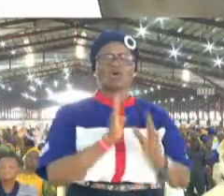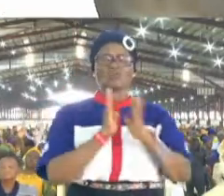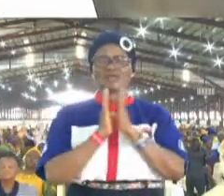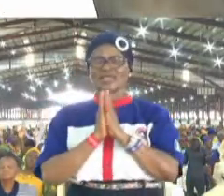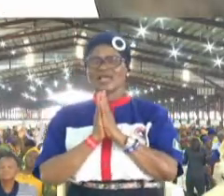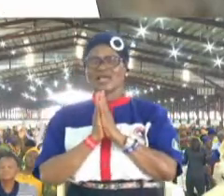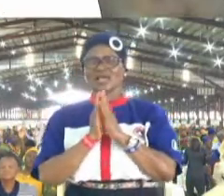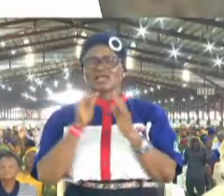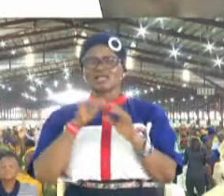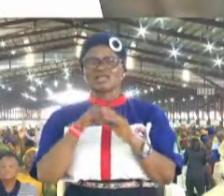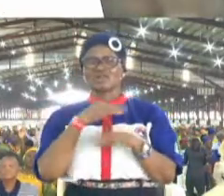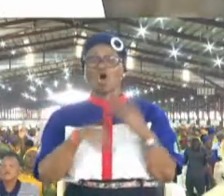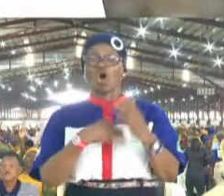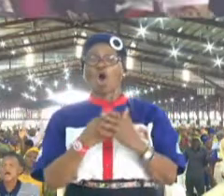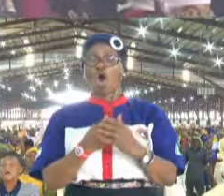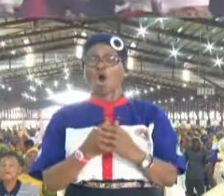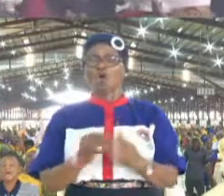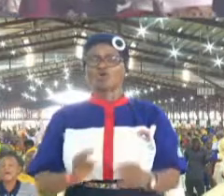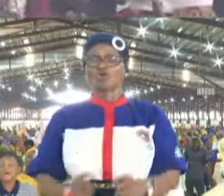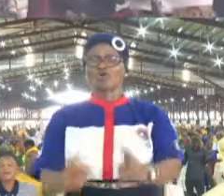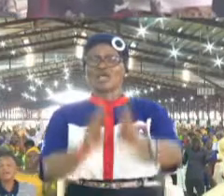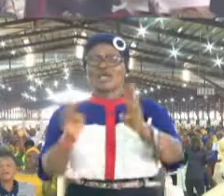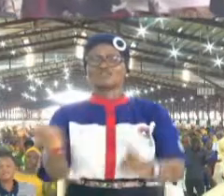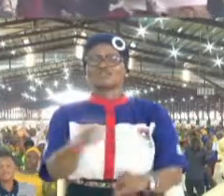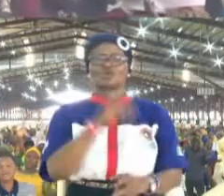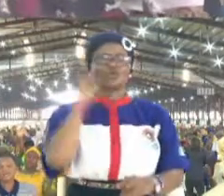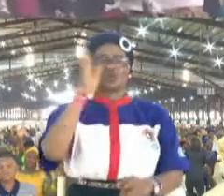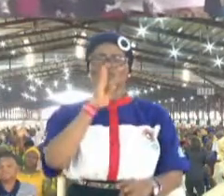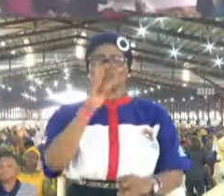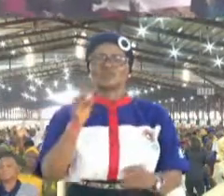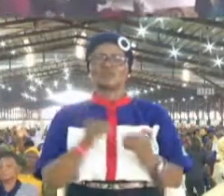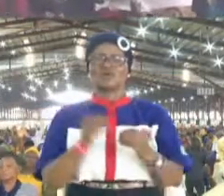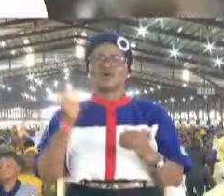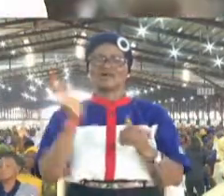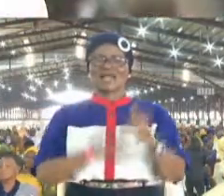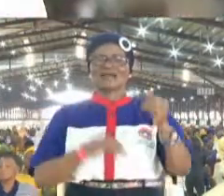Ní gbogbo ọ̀nà ẹ ju aṣẹ́gun lọ.